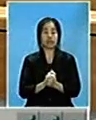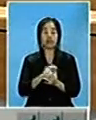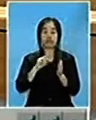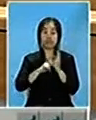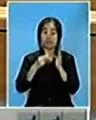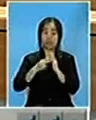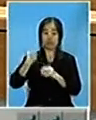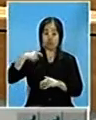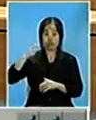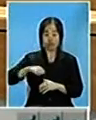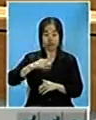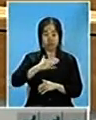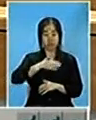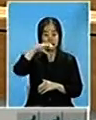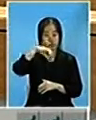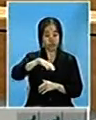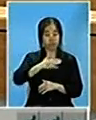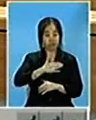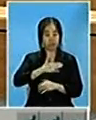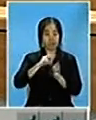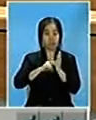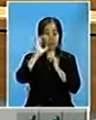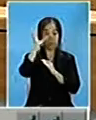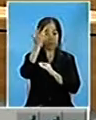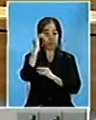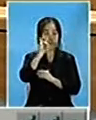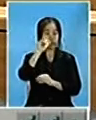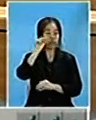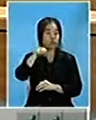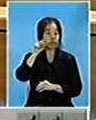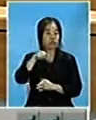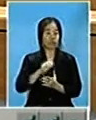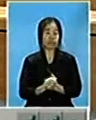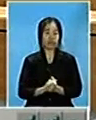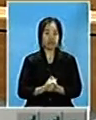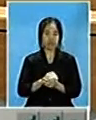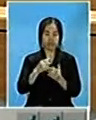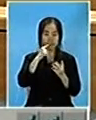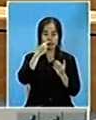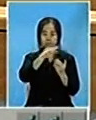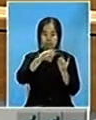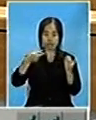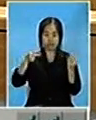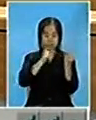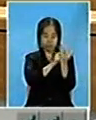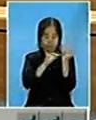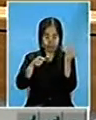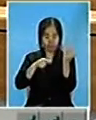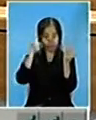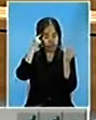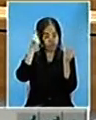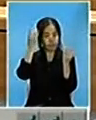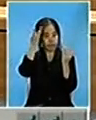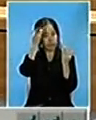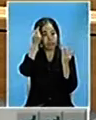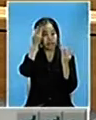ของเรายังไม่สากลใช่ไหมครับเพราะว่าในคำพูดนี้มันทำให้ผมต้องมานั่ง